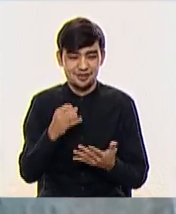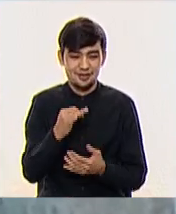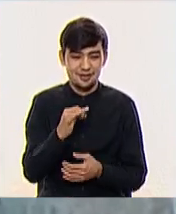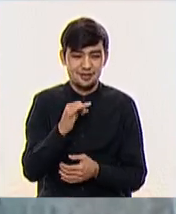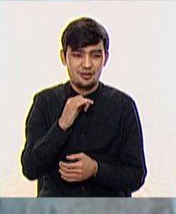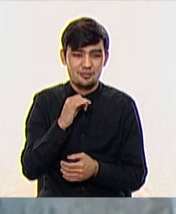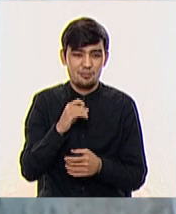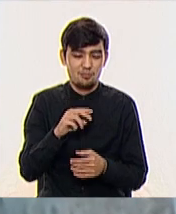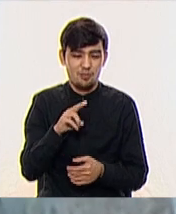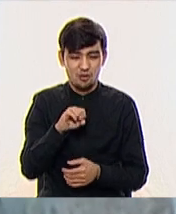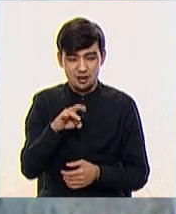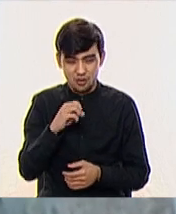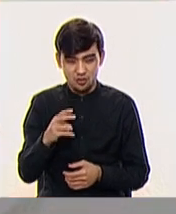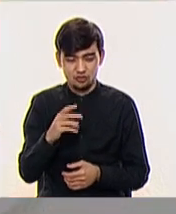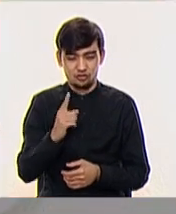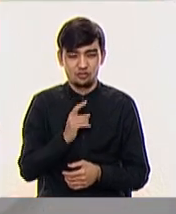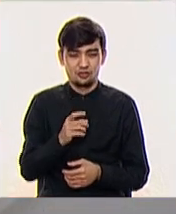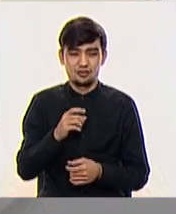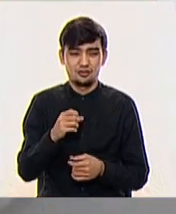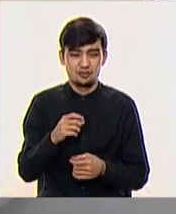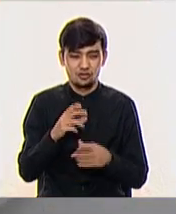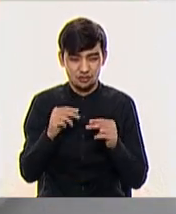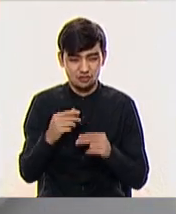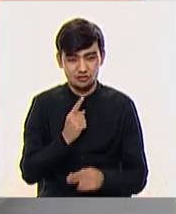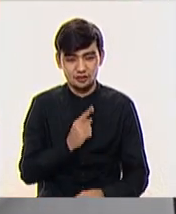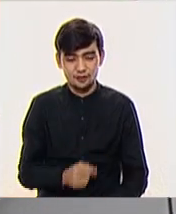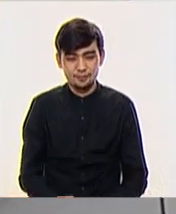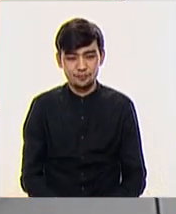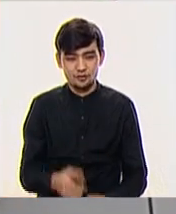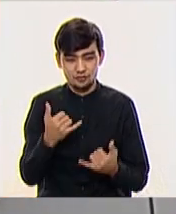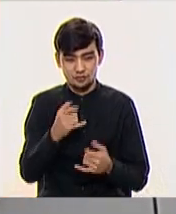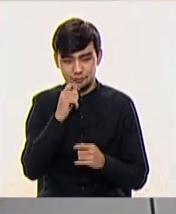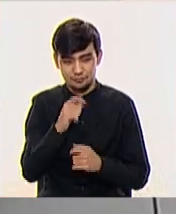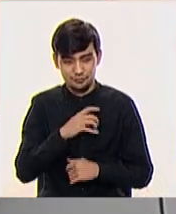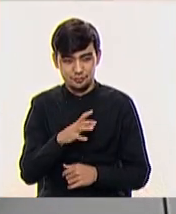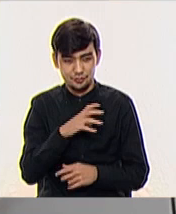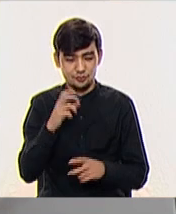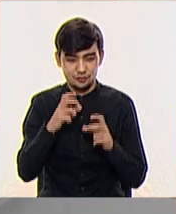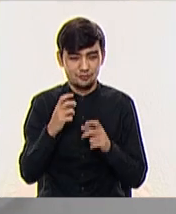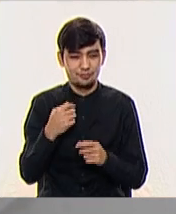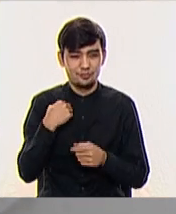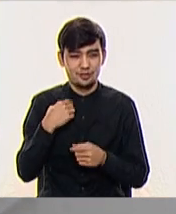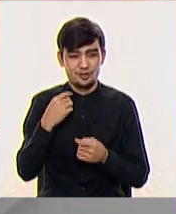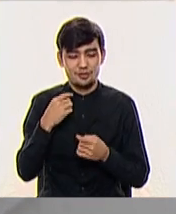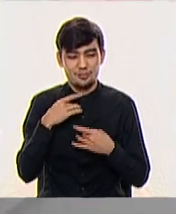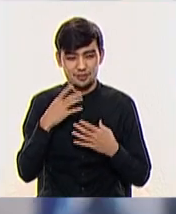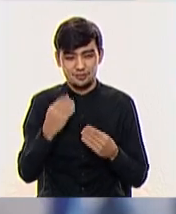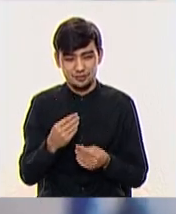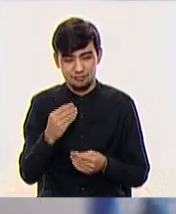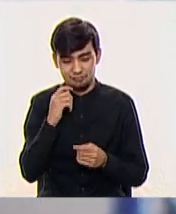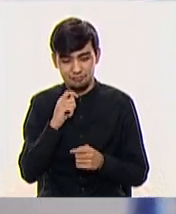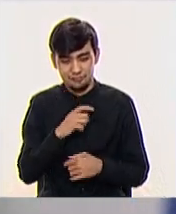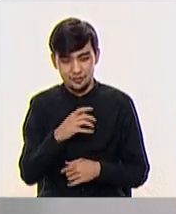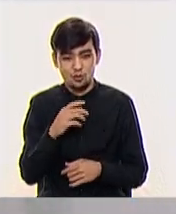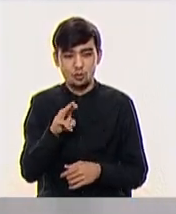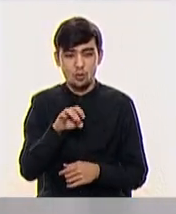сыйлық күтеміз, қуаныш күтеміз. Мына мені бүгінгі күлім, студенттердің берген мереке қарсаңына берген сыйлықтары. Торт